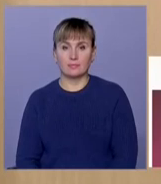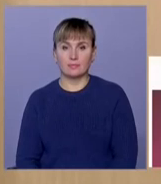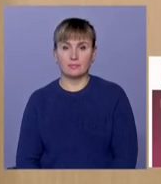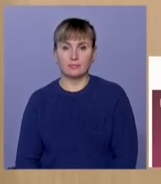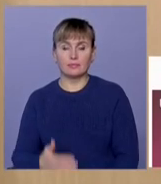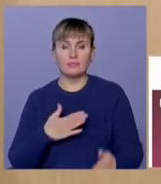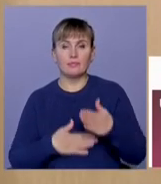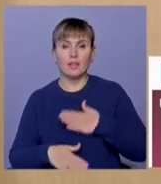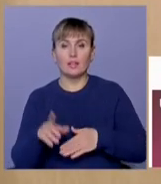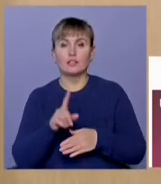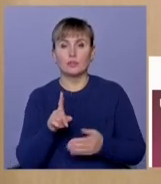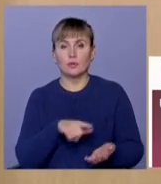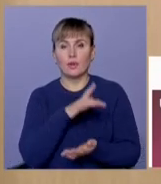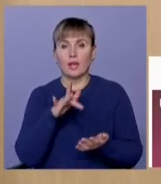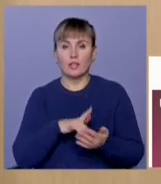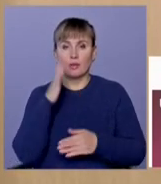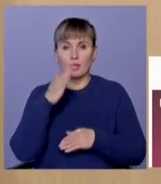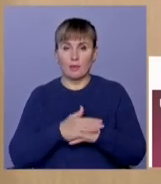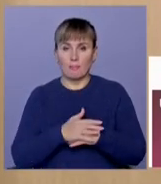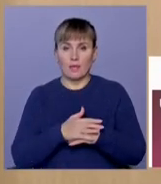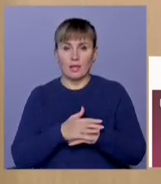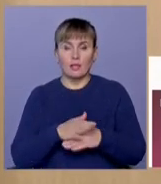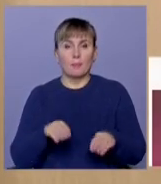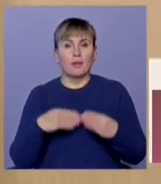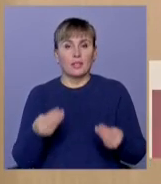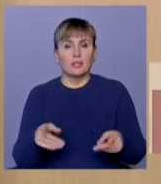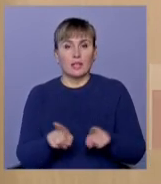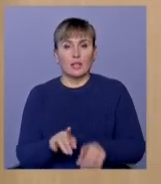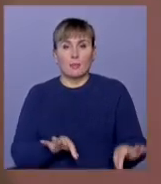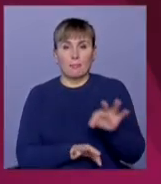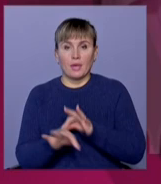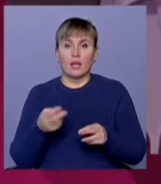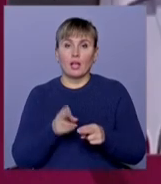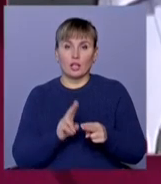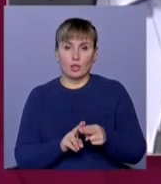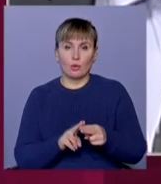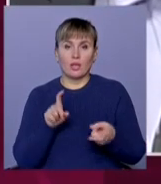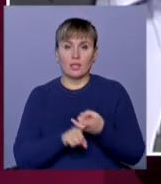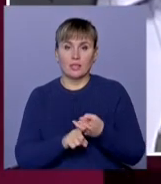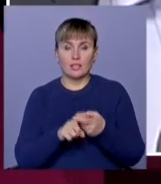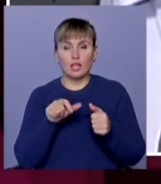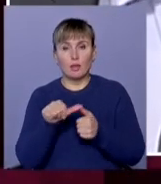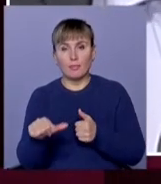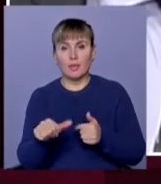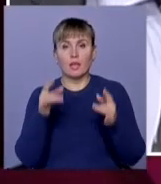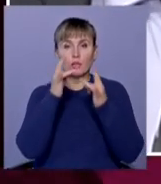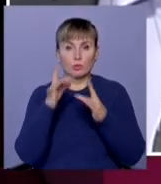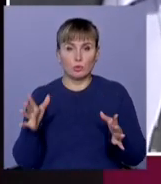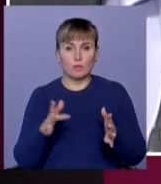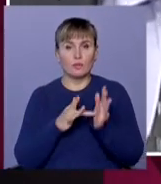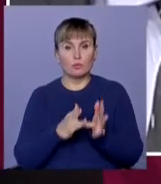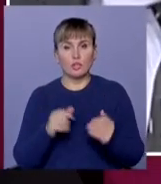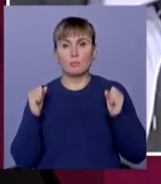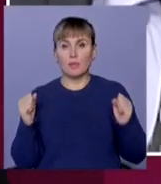вот городской акимат предоставил нам такие проекты, которые, в принципе, касаются именно культурного туризма. И спортивного,